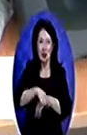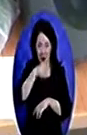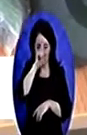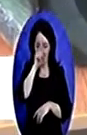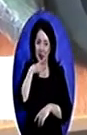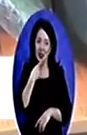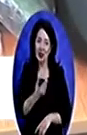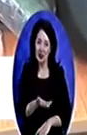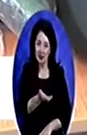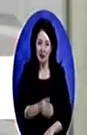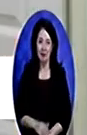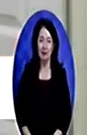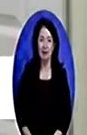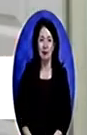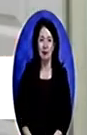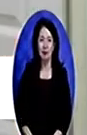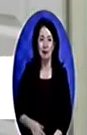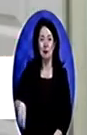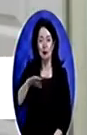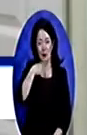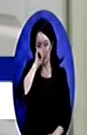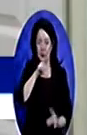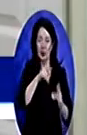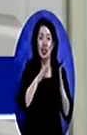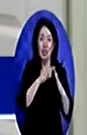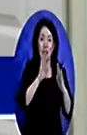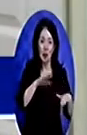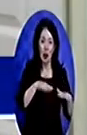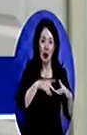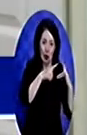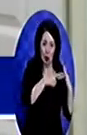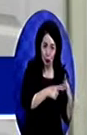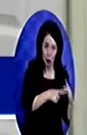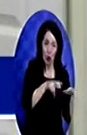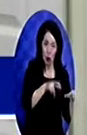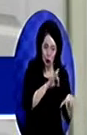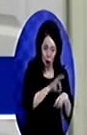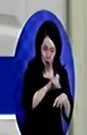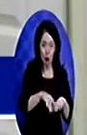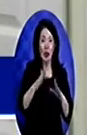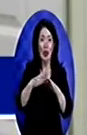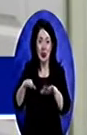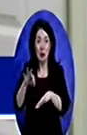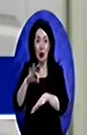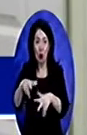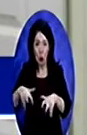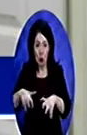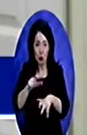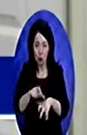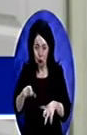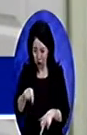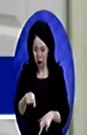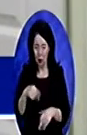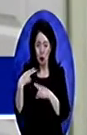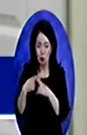байна. Нийт хэвтрийн өвчтөн за гэртээ байдаг өвлийн бэрхшээлтэй иргэдэгэ одоо тусламж үйлчилгээ үзүүлэх одоо нэг